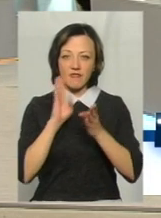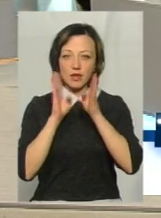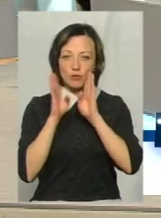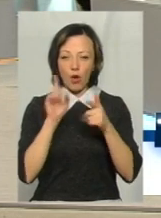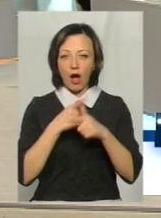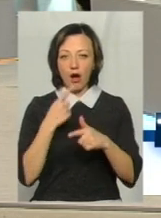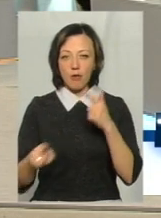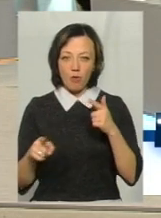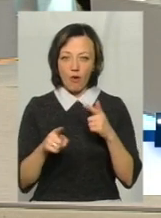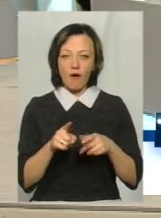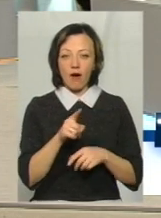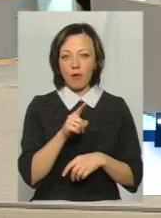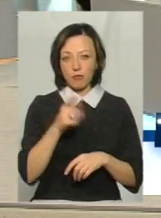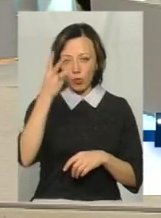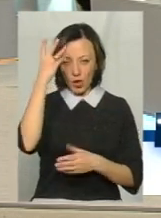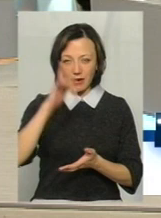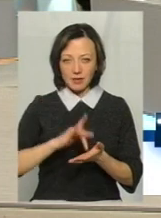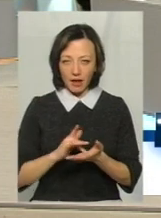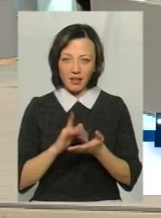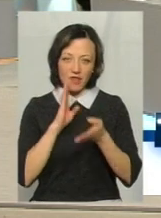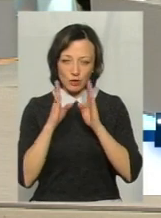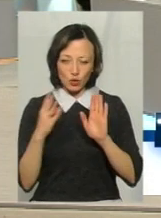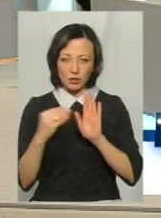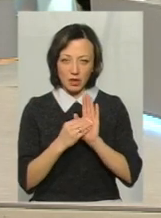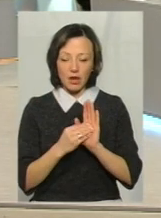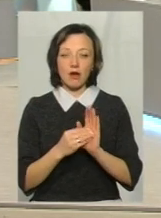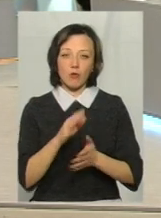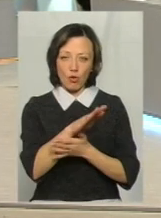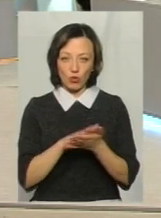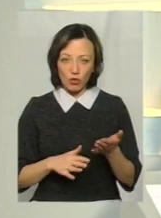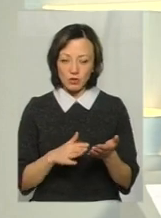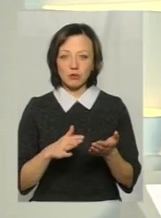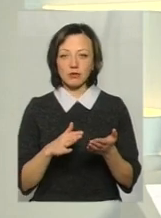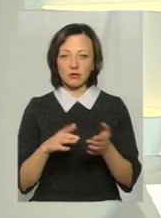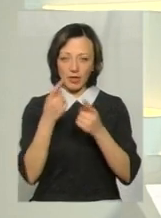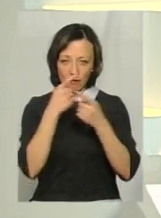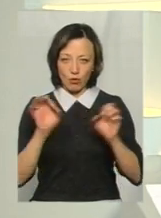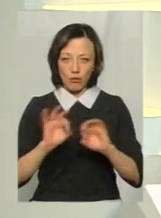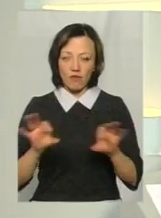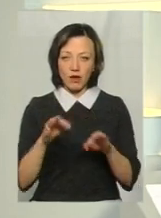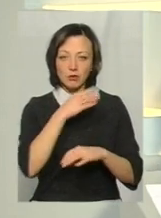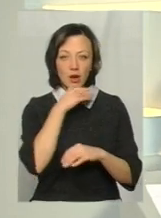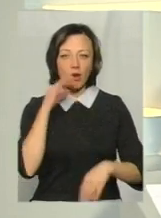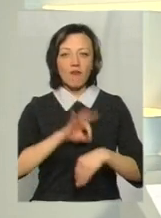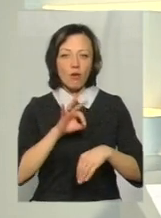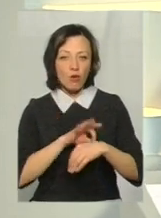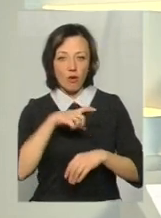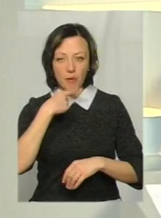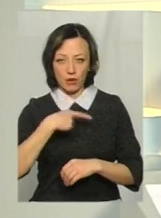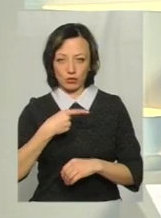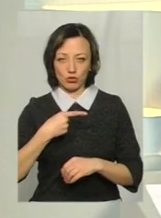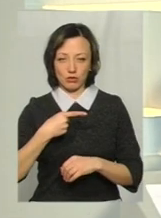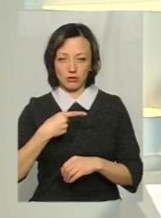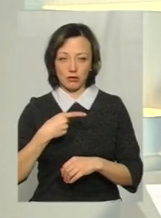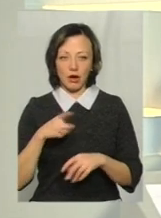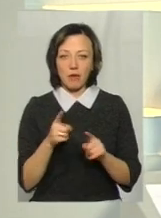сторінці «Поділля Центр» в Фейсбуці. Також можете нам телефонувати. Ми продовжуємо далі. Все ж таки, від багатьох хвороб кажуть,